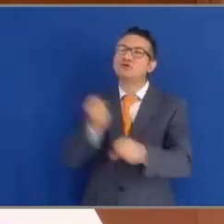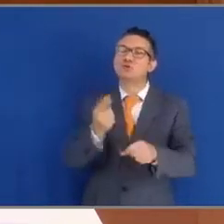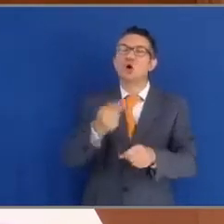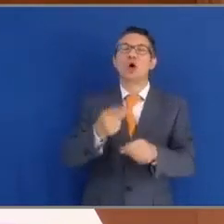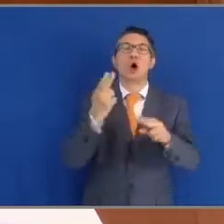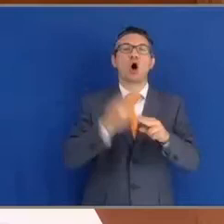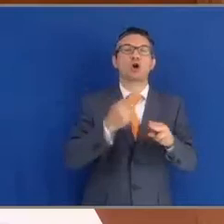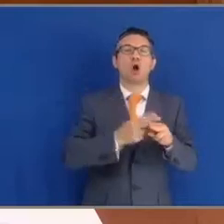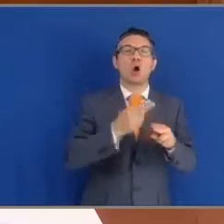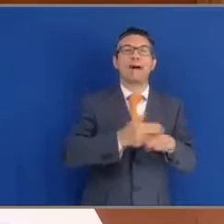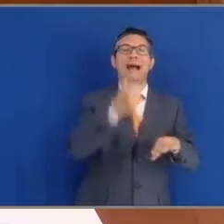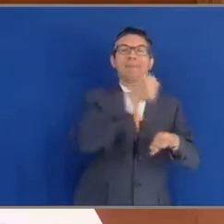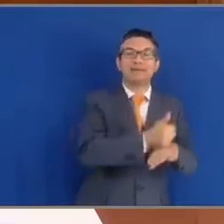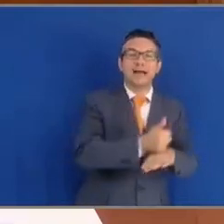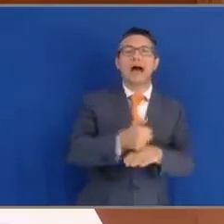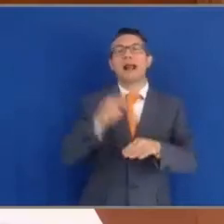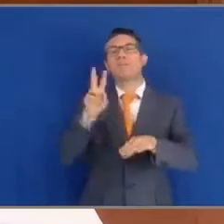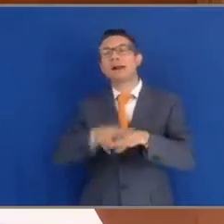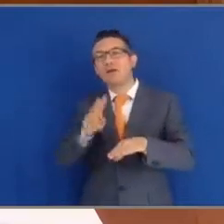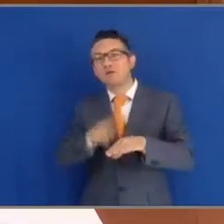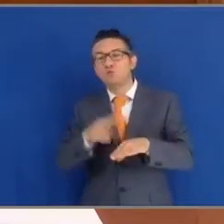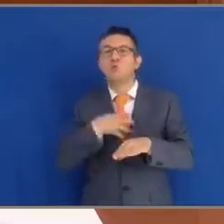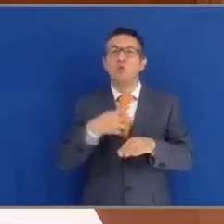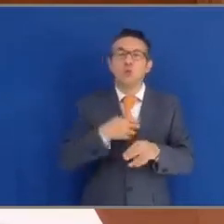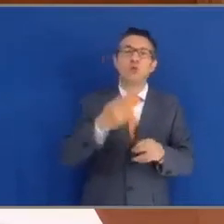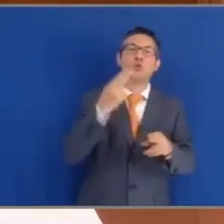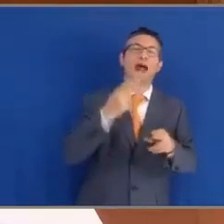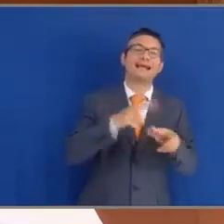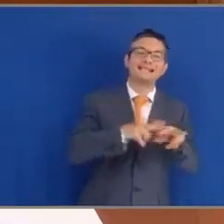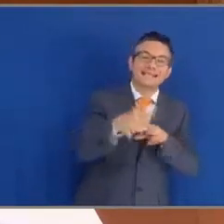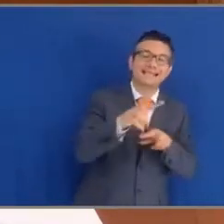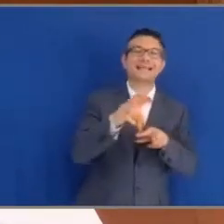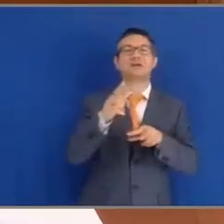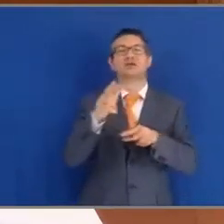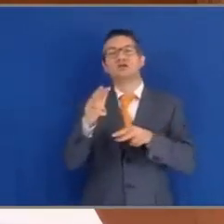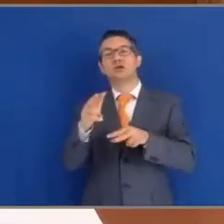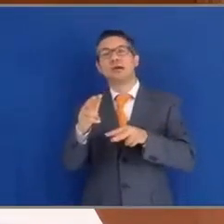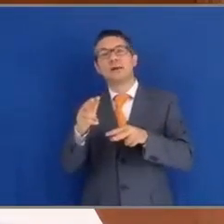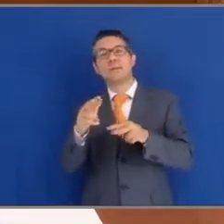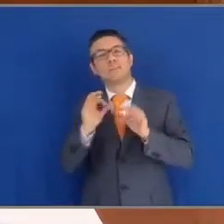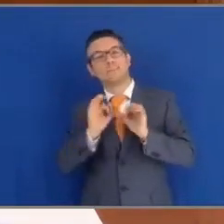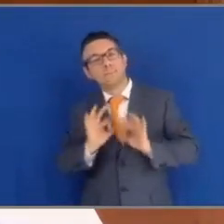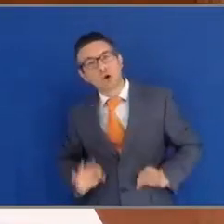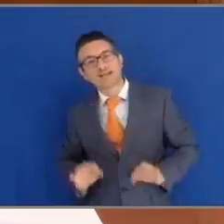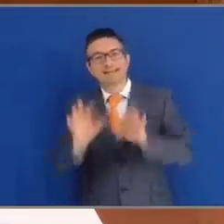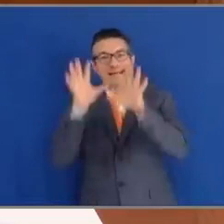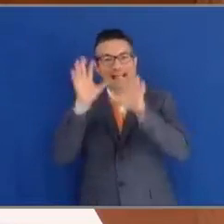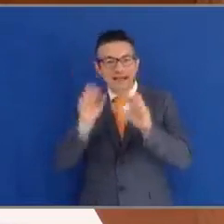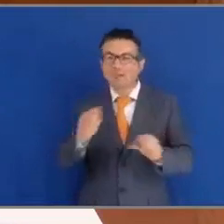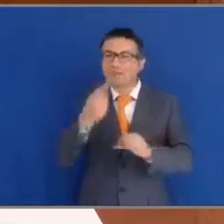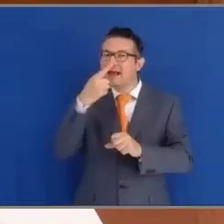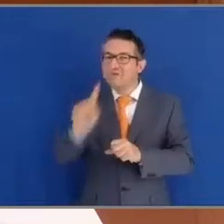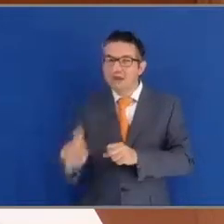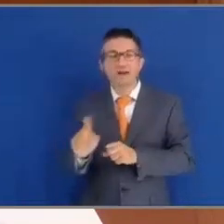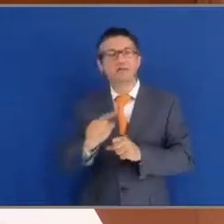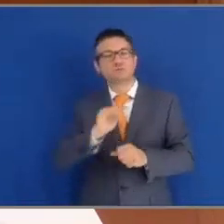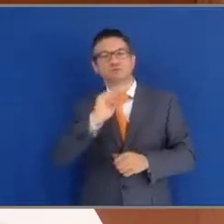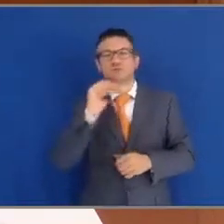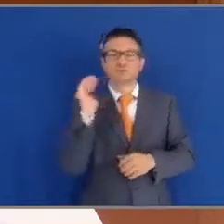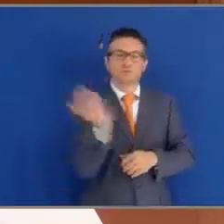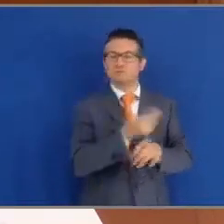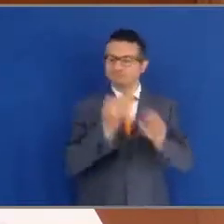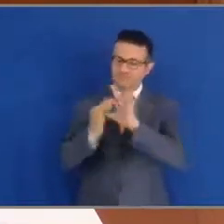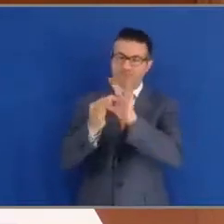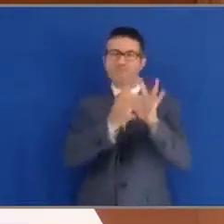la Prefettura, le forze dell'ordine, i comuni, i sindaci, che veramente mette in campo un sistema che agisce unito in poche